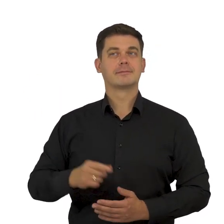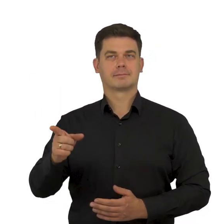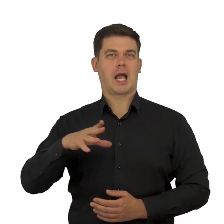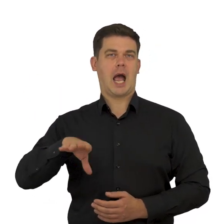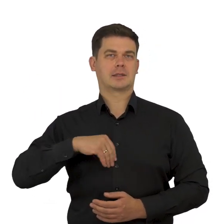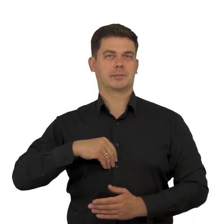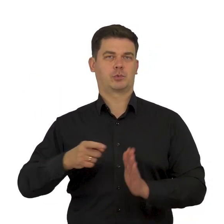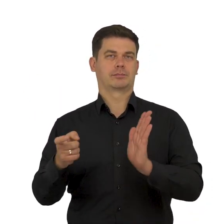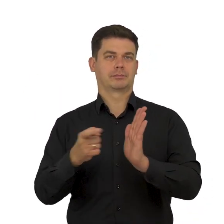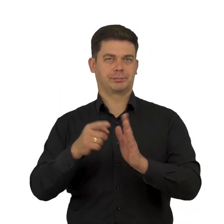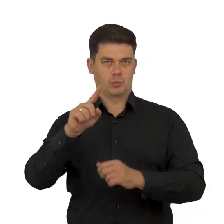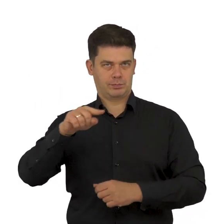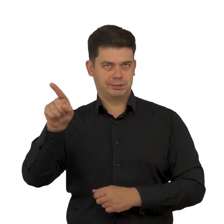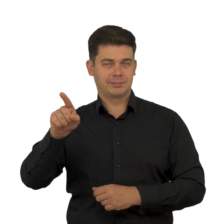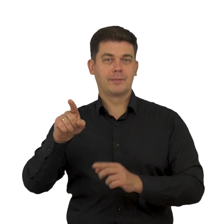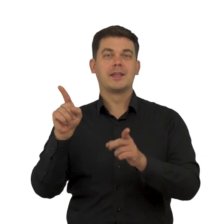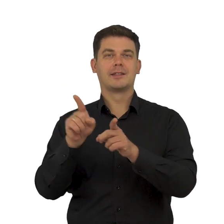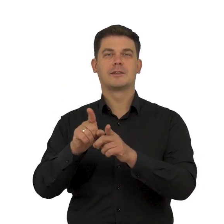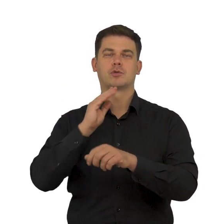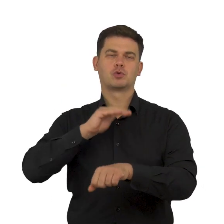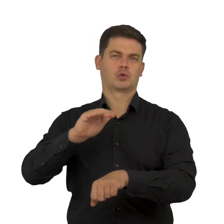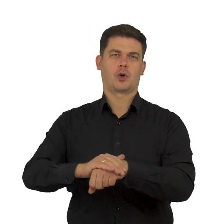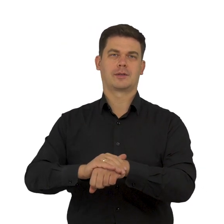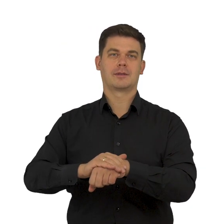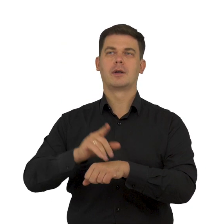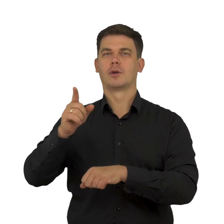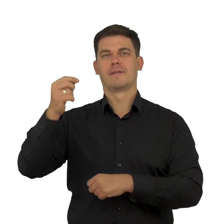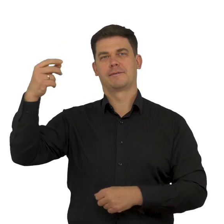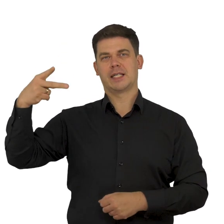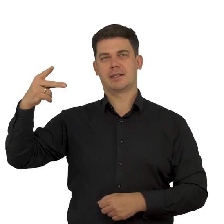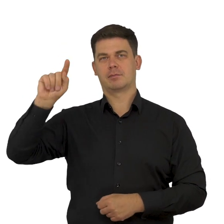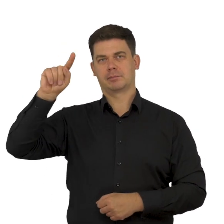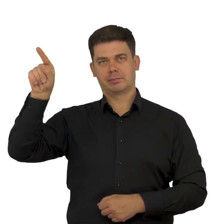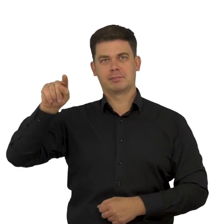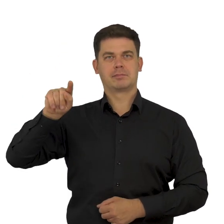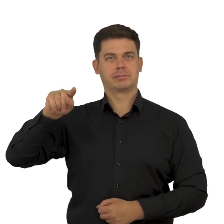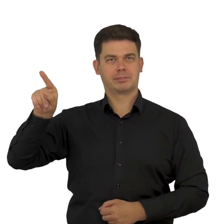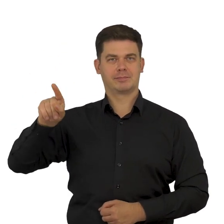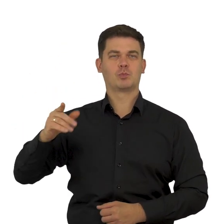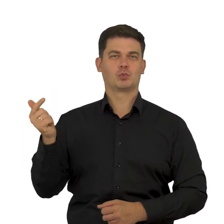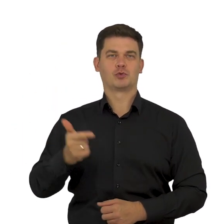i akceptujemy regulamin oraz zgodę, dotykając te pola.